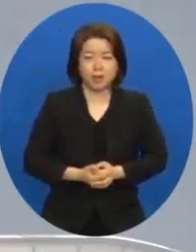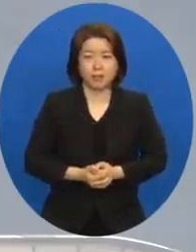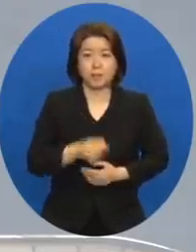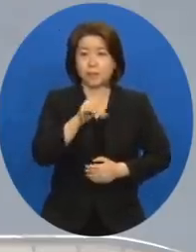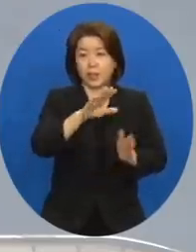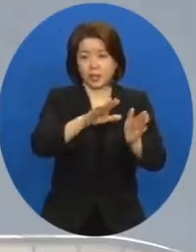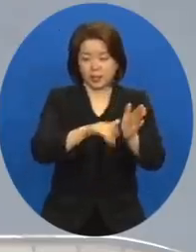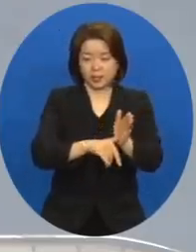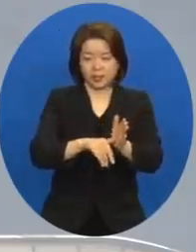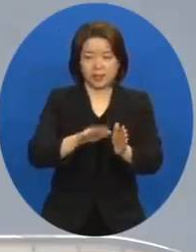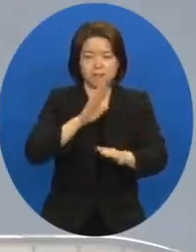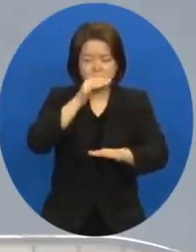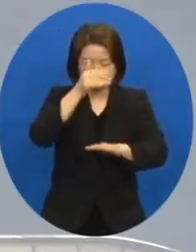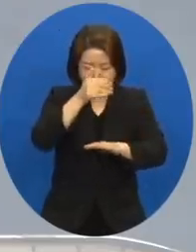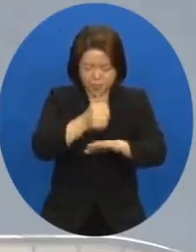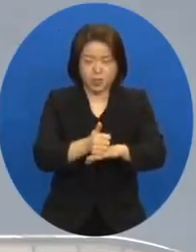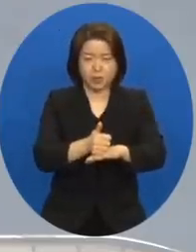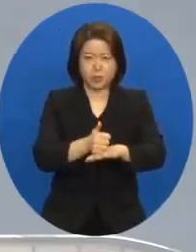그때서야 비로서